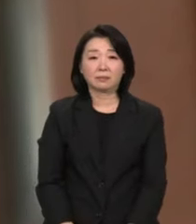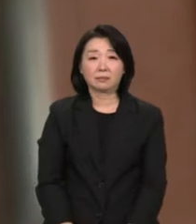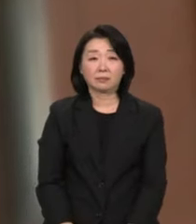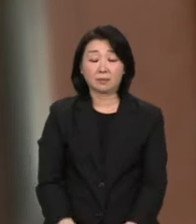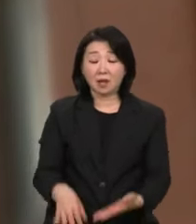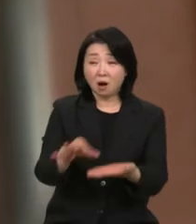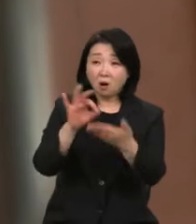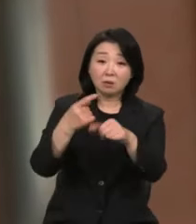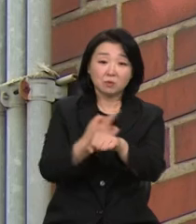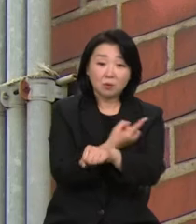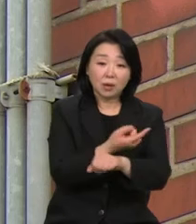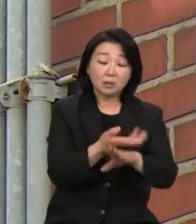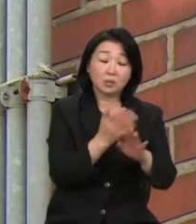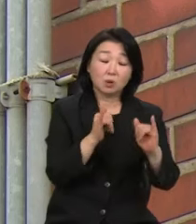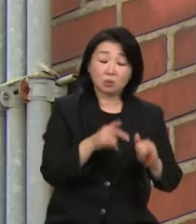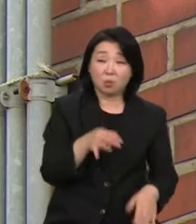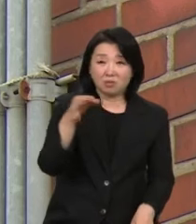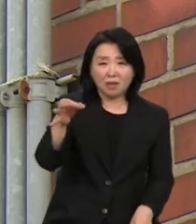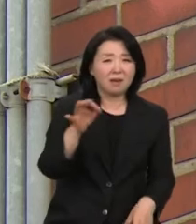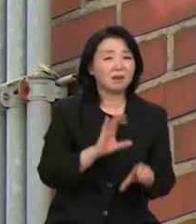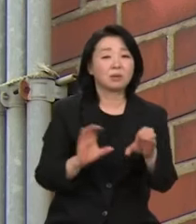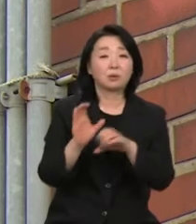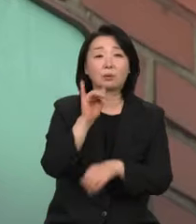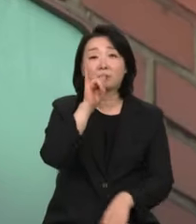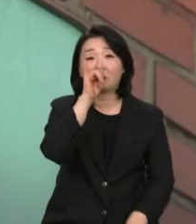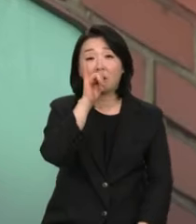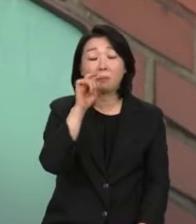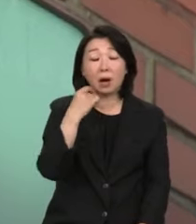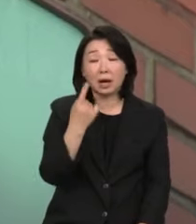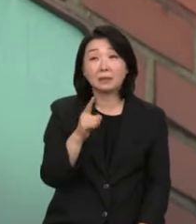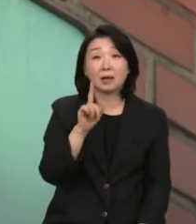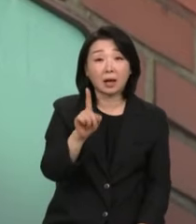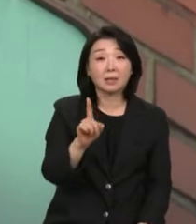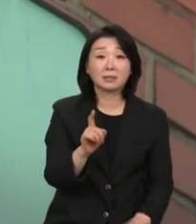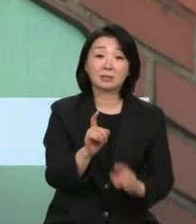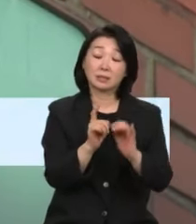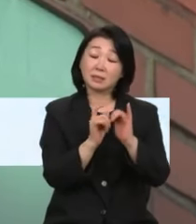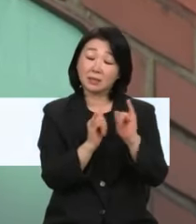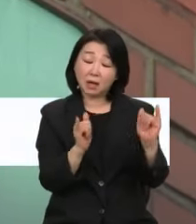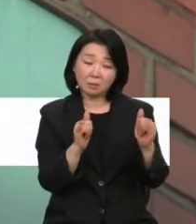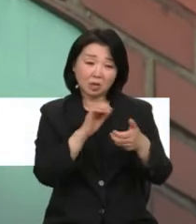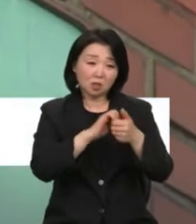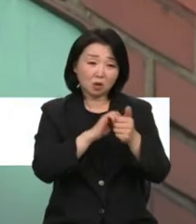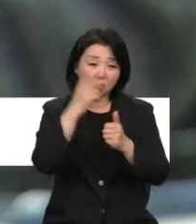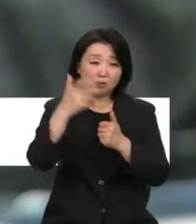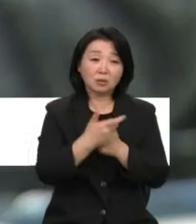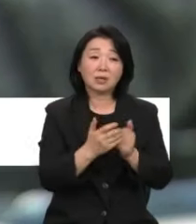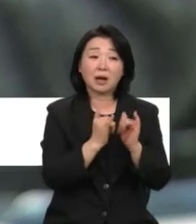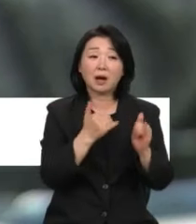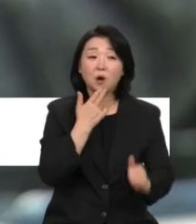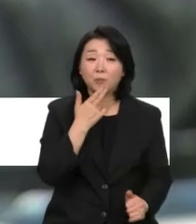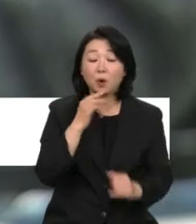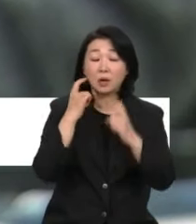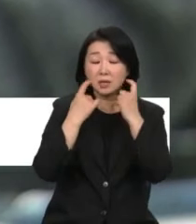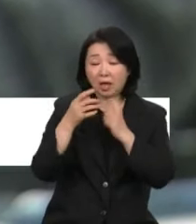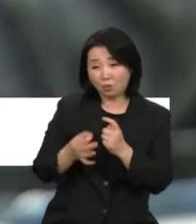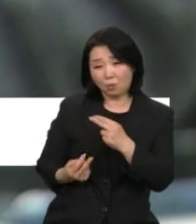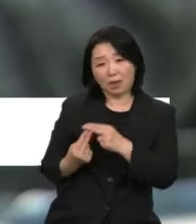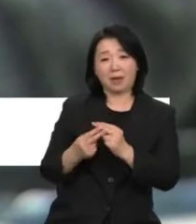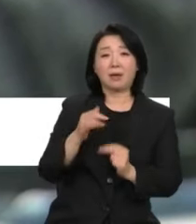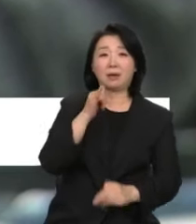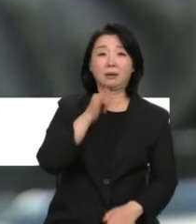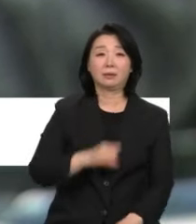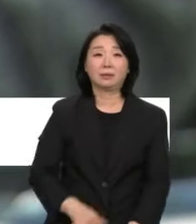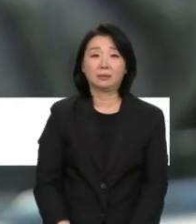헌금 말고도 직원들이 낸 돈은 더 있습니다. 한 달에 한 명, 정기 후원자를 데려오지 않으면 개인 돈을 채워넣는다는